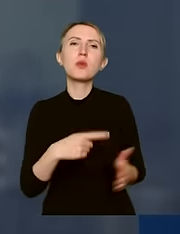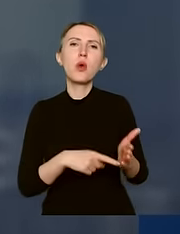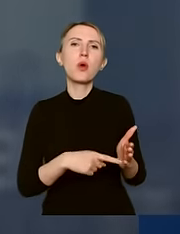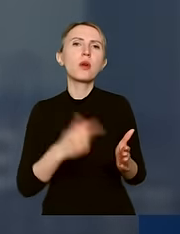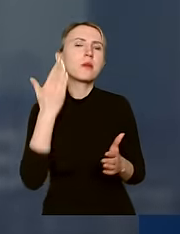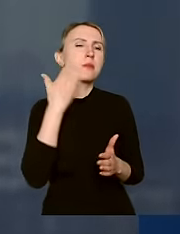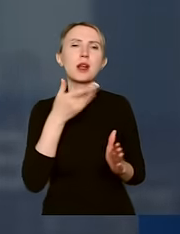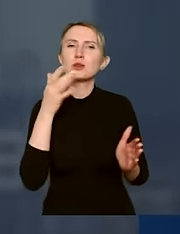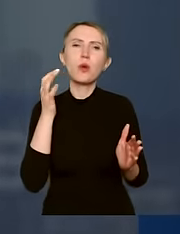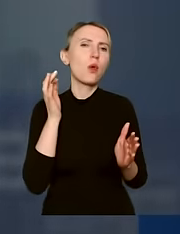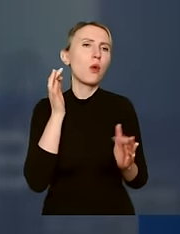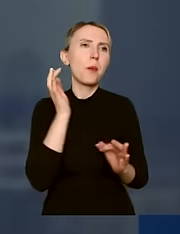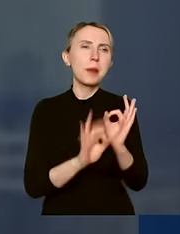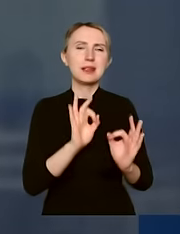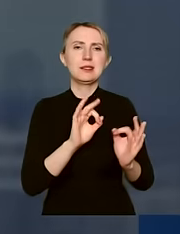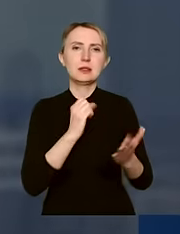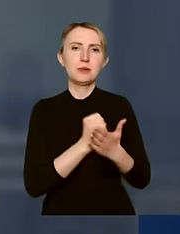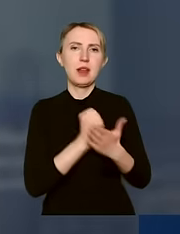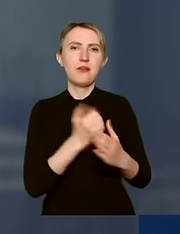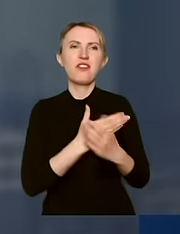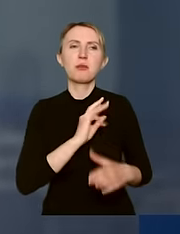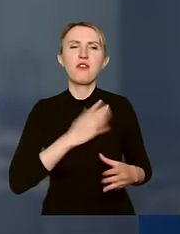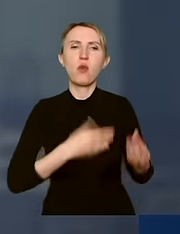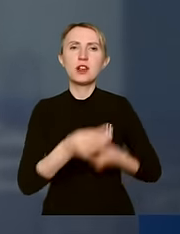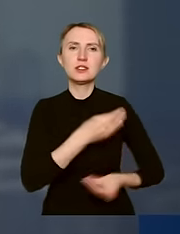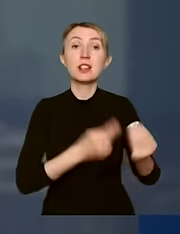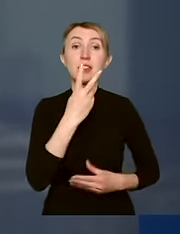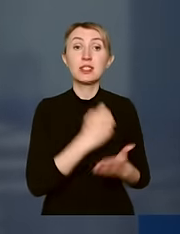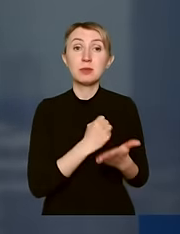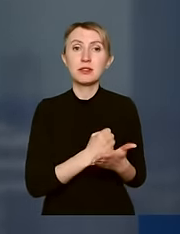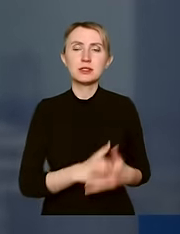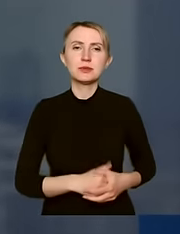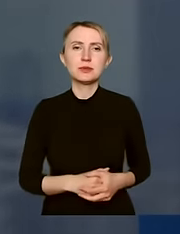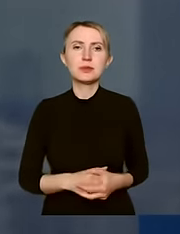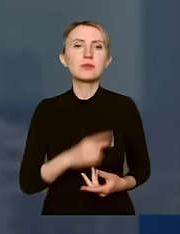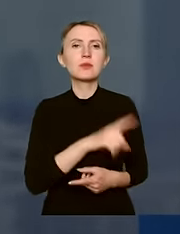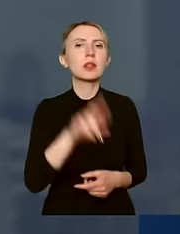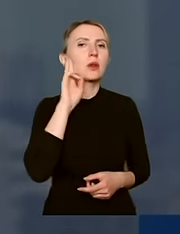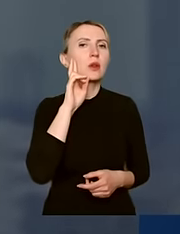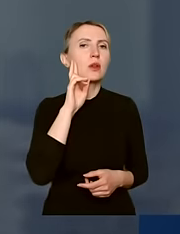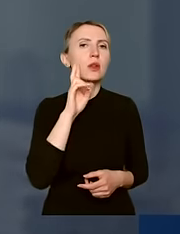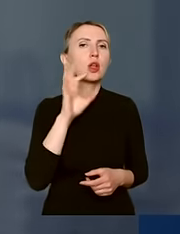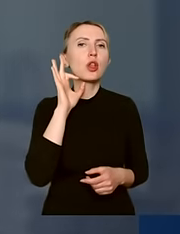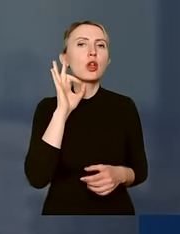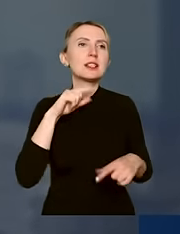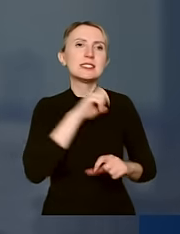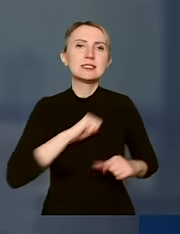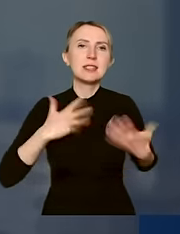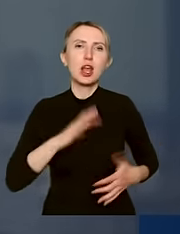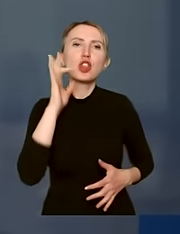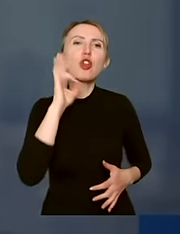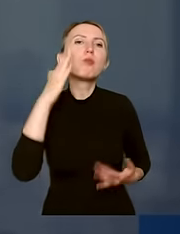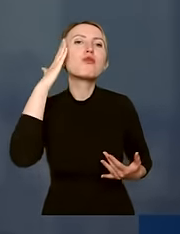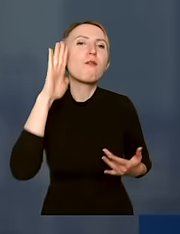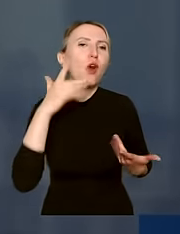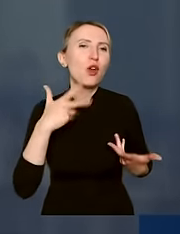bardzo konkretnej rzeczy dotyczącej przedsiębiorców, a właściwie dwie rzeczy. Jak państwo rozumieją słowo dobrowolne? Bo tu dzisiaj